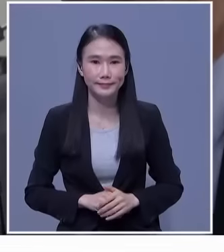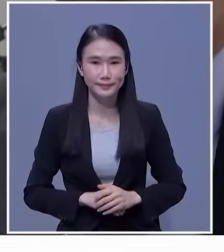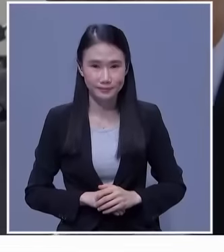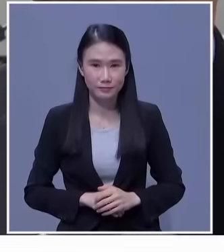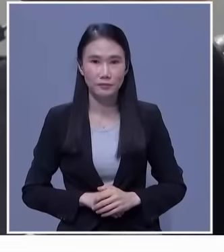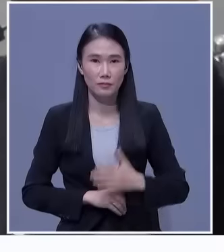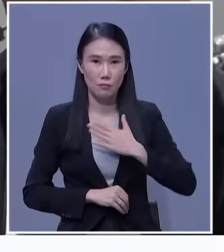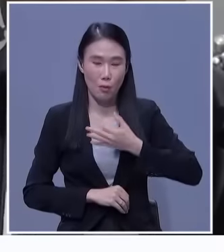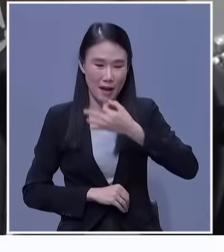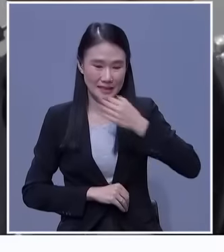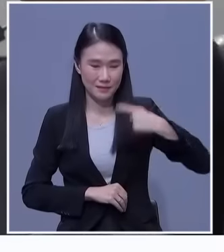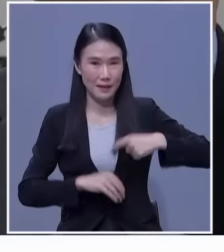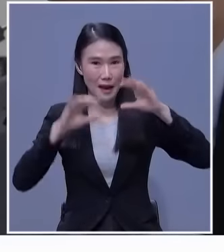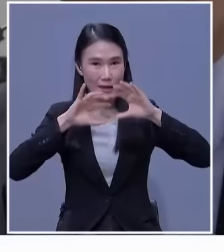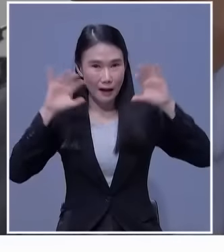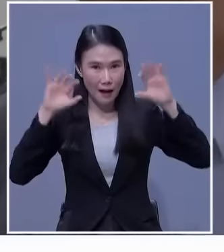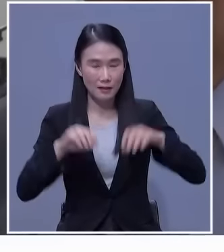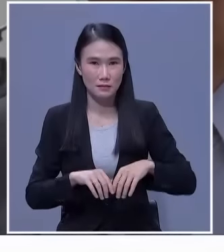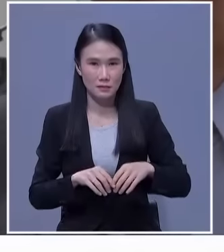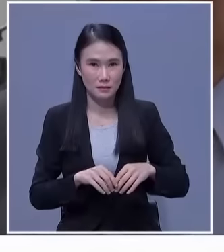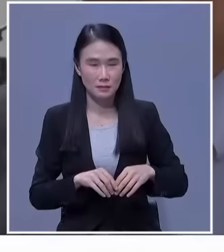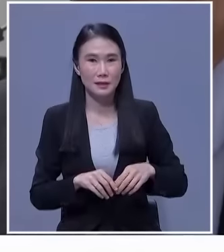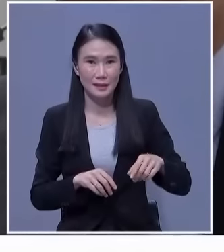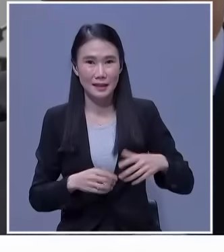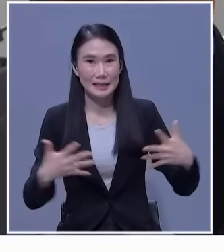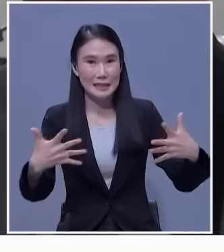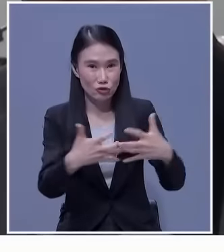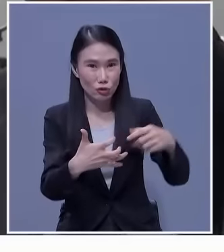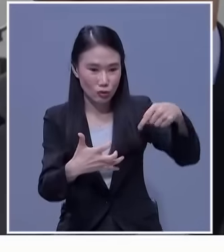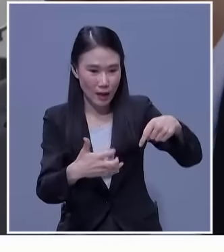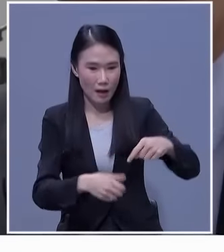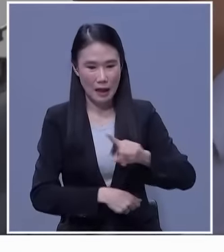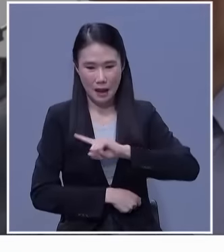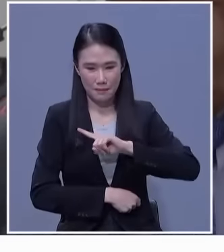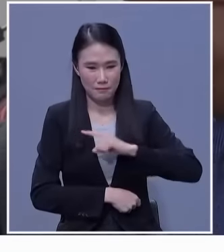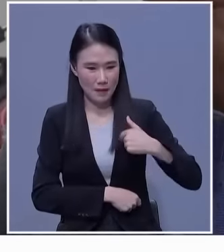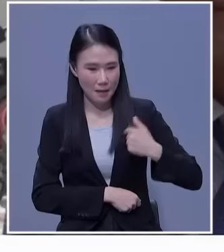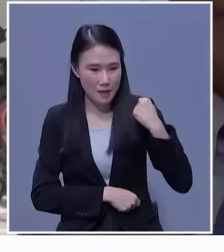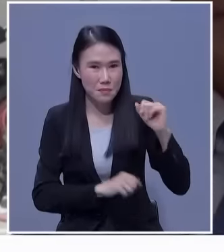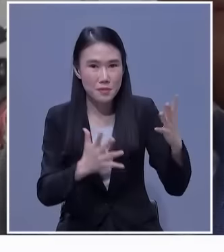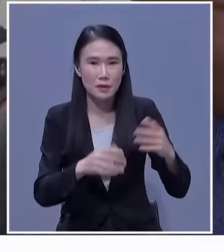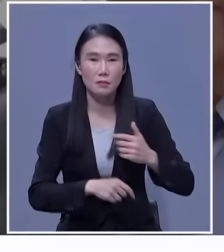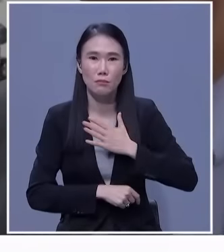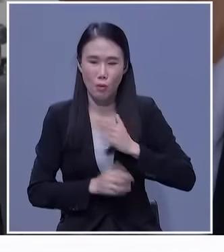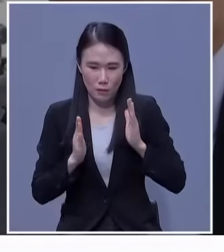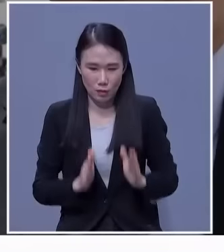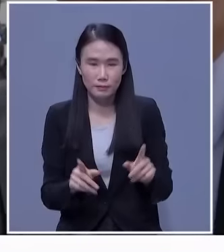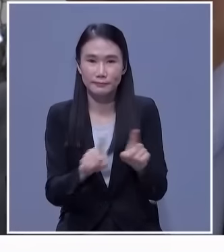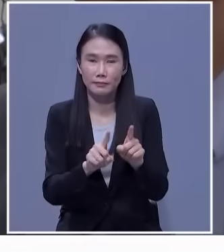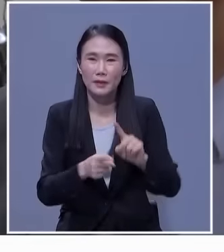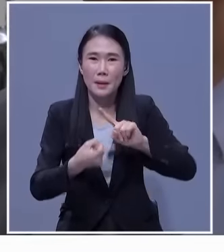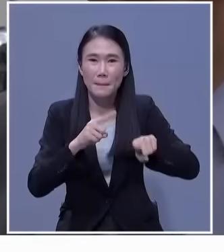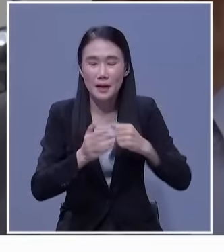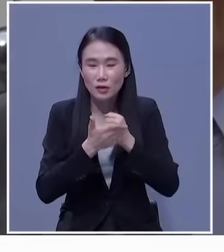ผมเป็นเหตุการณ์ไม่ได้อยู่ในเขตอำนาจรับผิดชอบของผมผมจึงเป็นมนุษย์อัยการเป็นมนุษย์ไปช่วยเหลือ